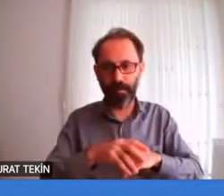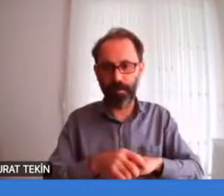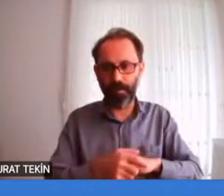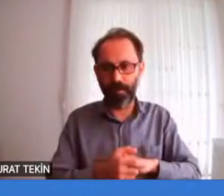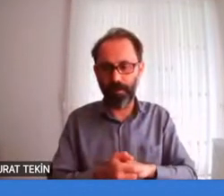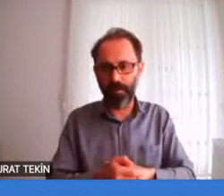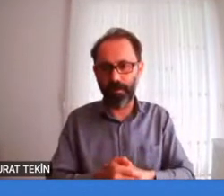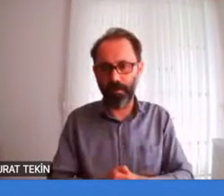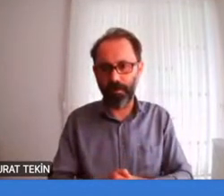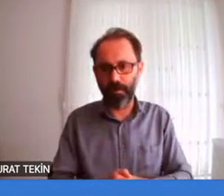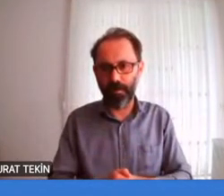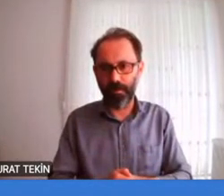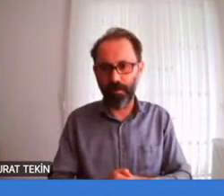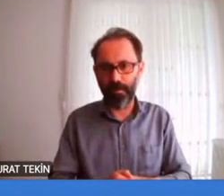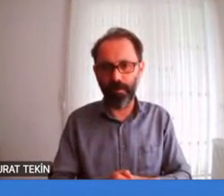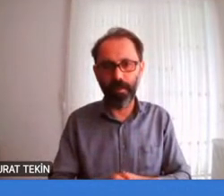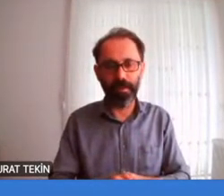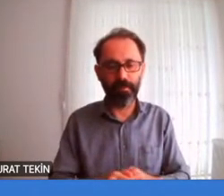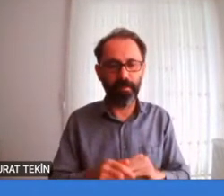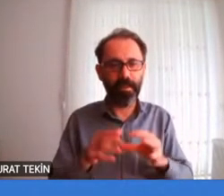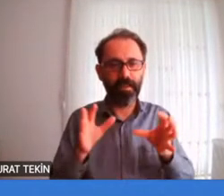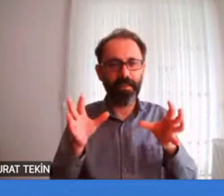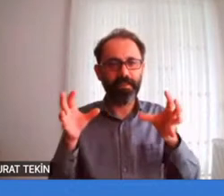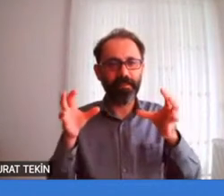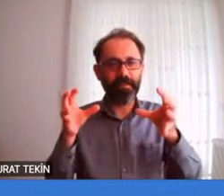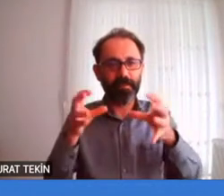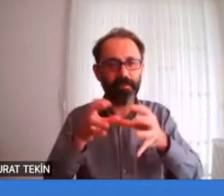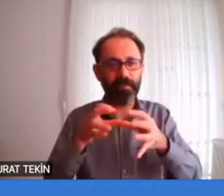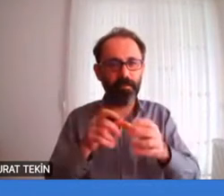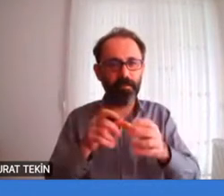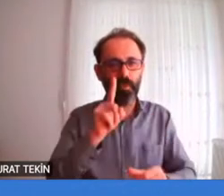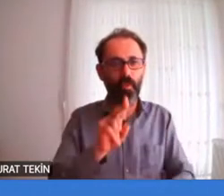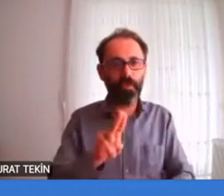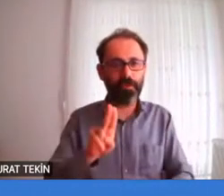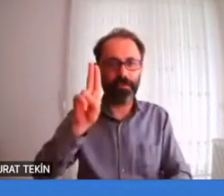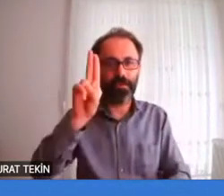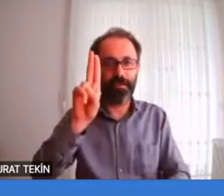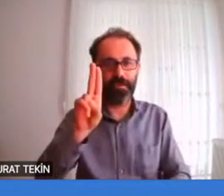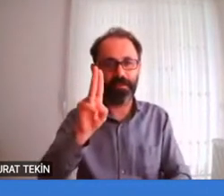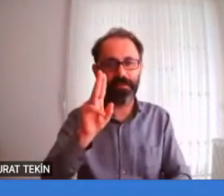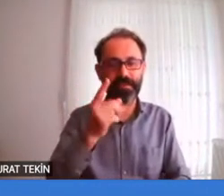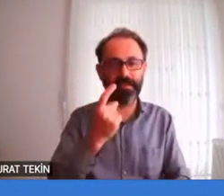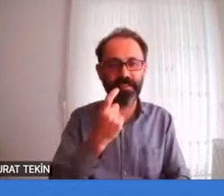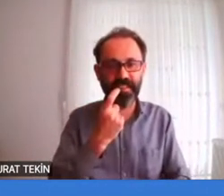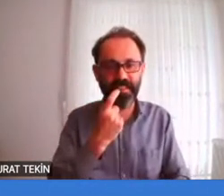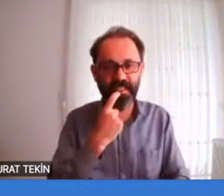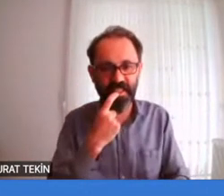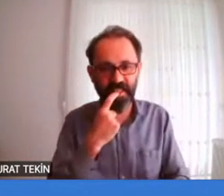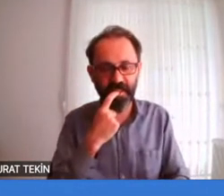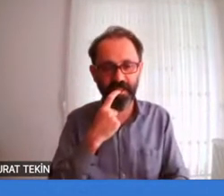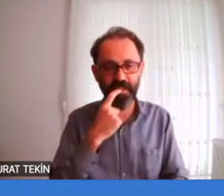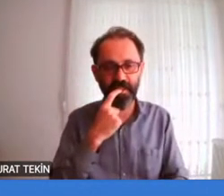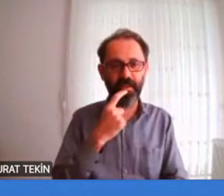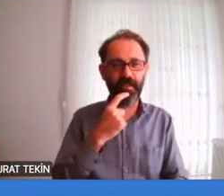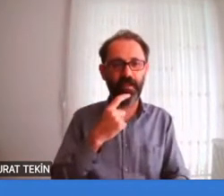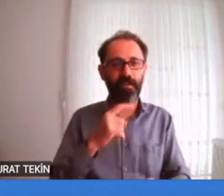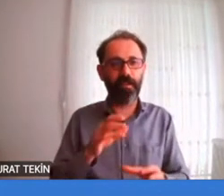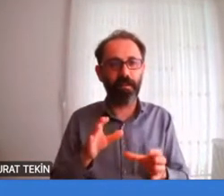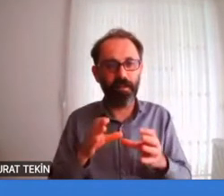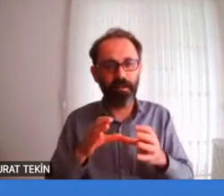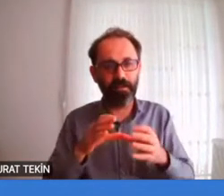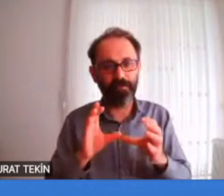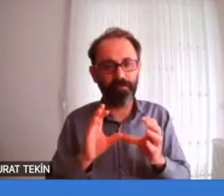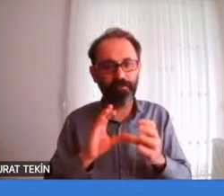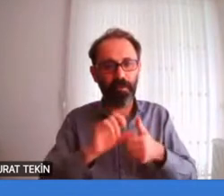ediyorum. Bir de takımın en küçüğü var. 17 yaşında Fatma Gül. Bu da az önce Sevda abla sanatla biz farkında değiliz o